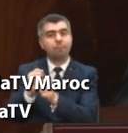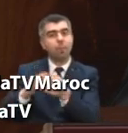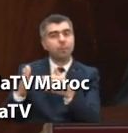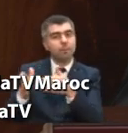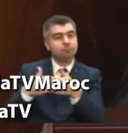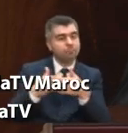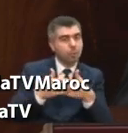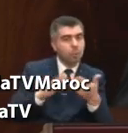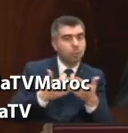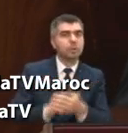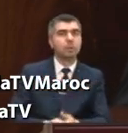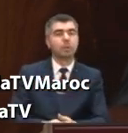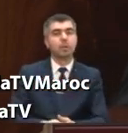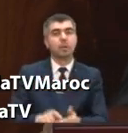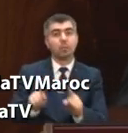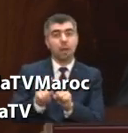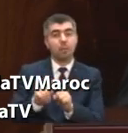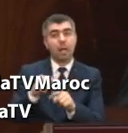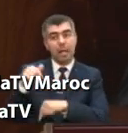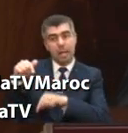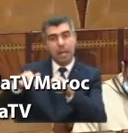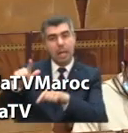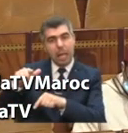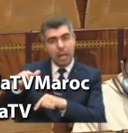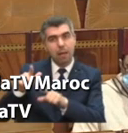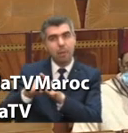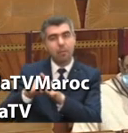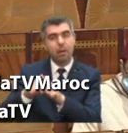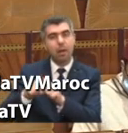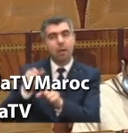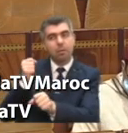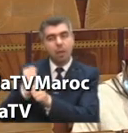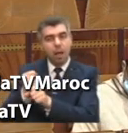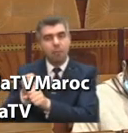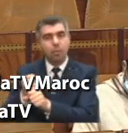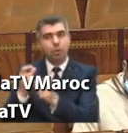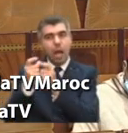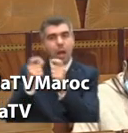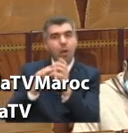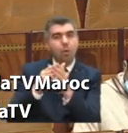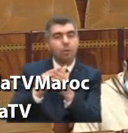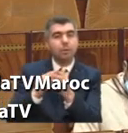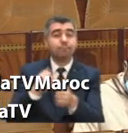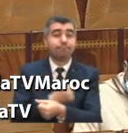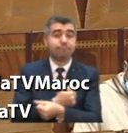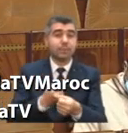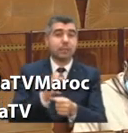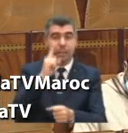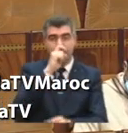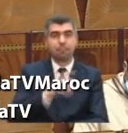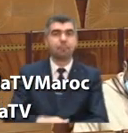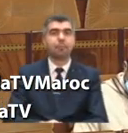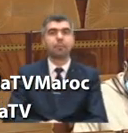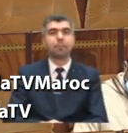القطاع المهيكل أو القطاع غير المهيكل أو باقي المهن والحرف. سيد الرئيس، لا يمكننا أن ندعي